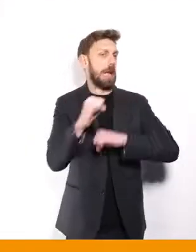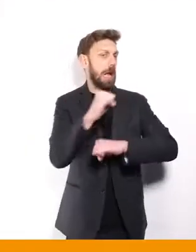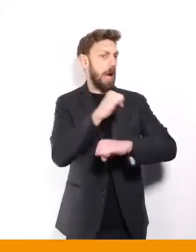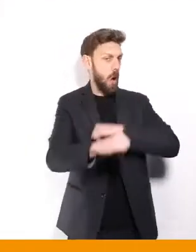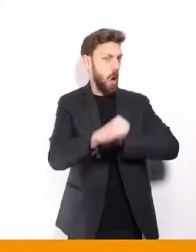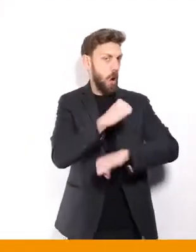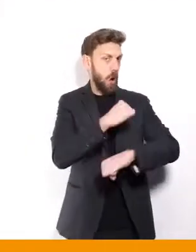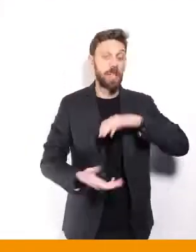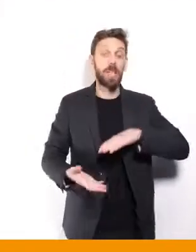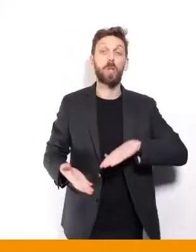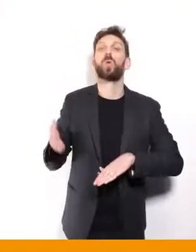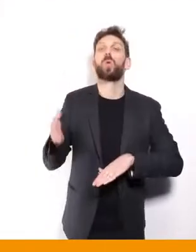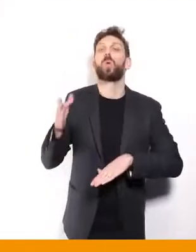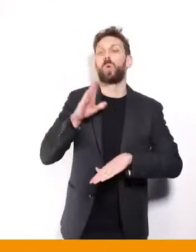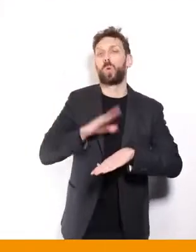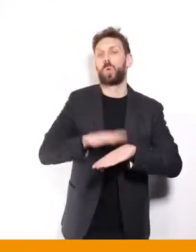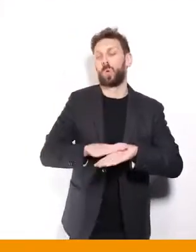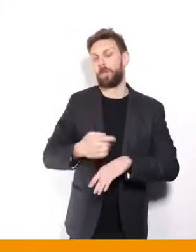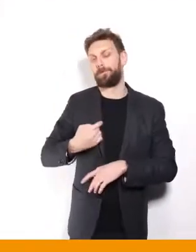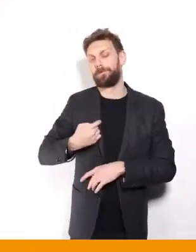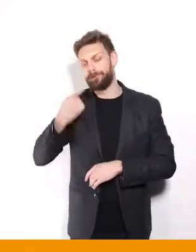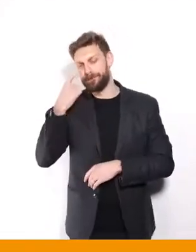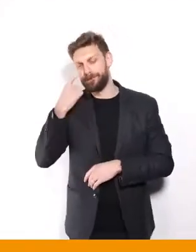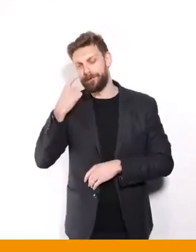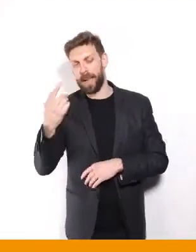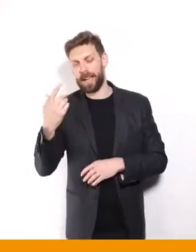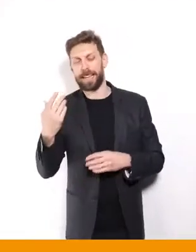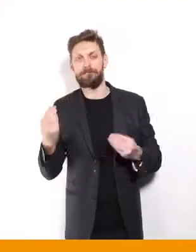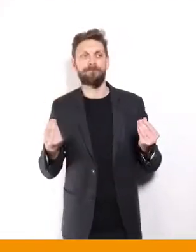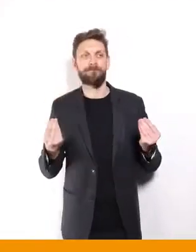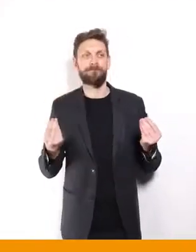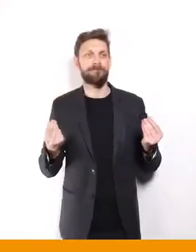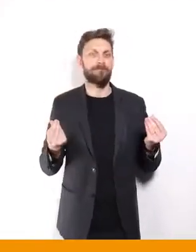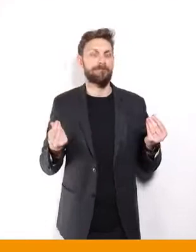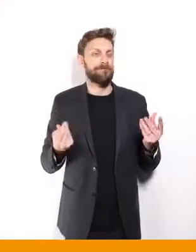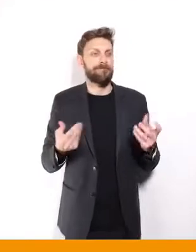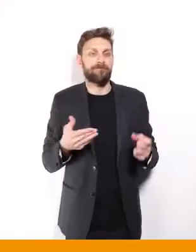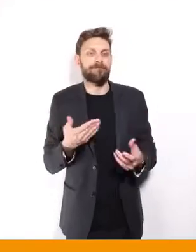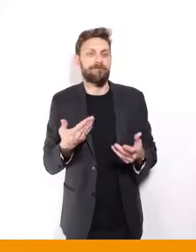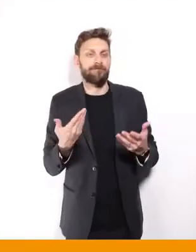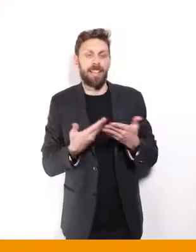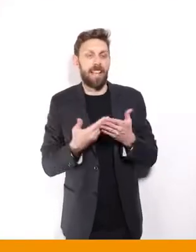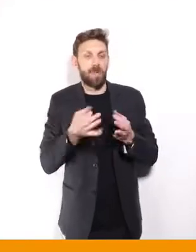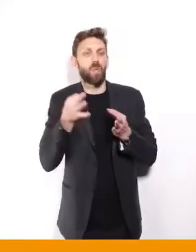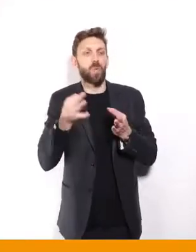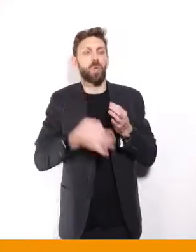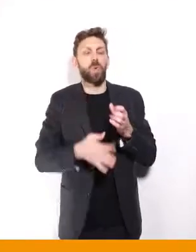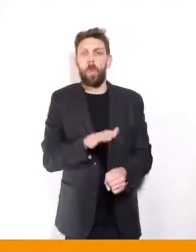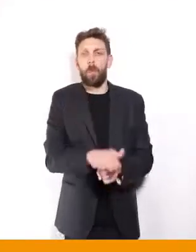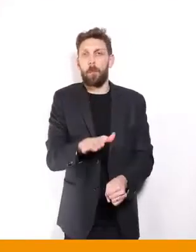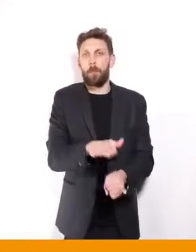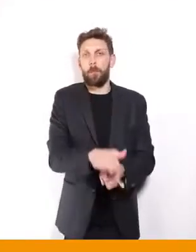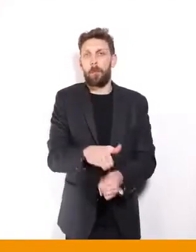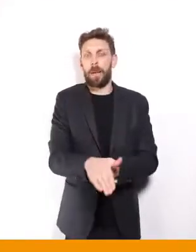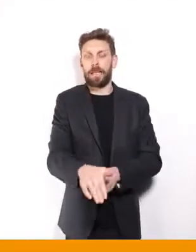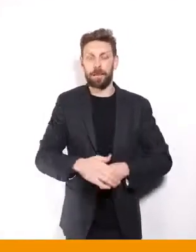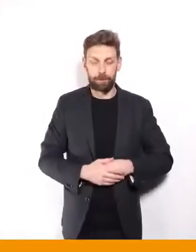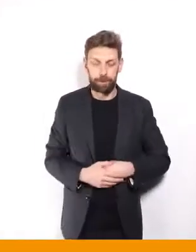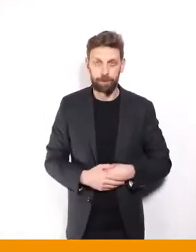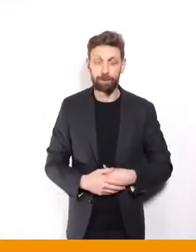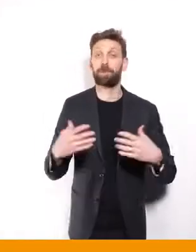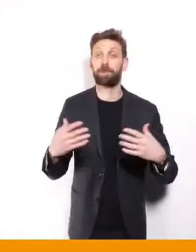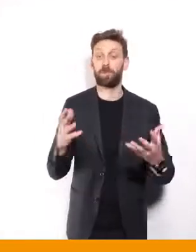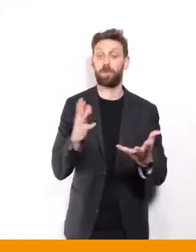mais que on voit que malheureusement, ça n'est pas suffisant. Donc, ce projet